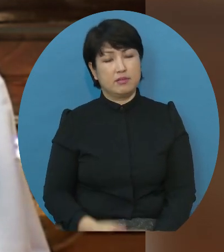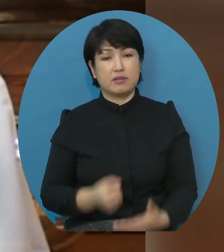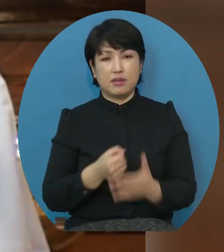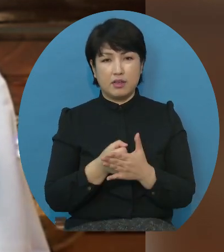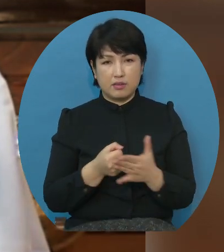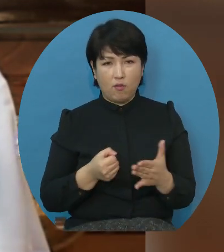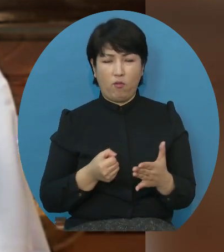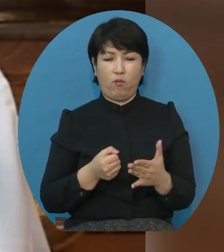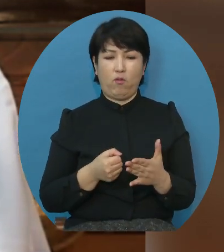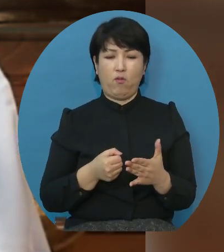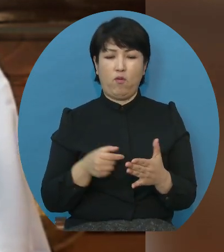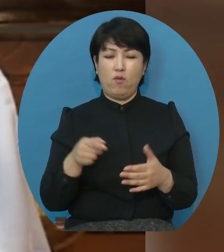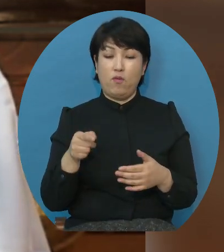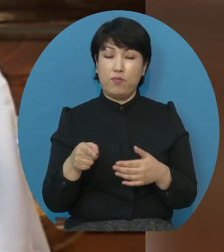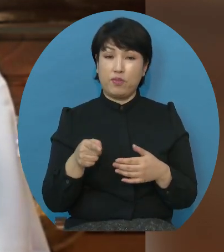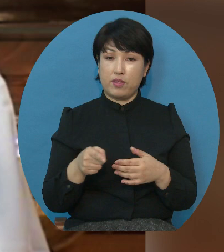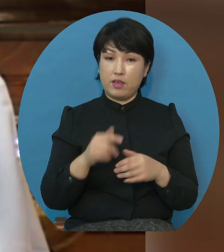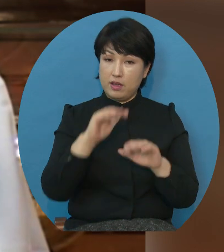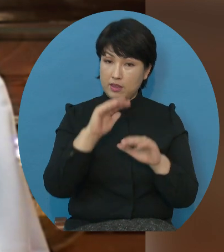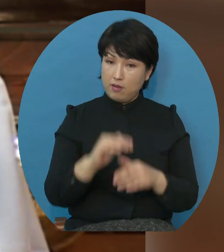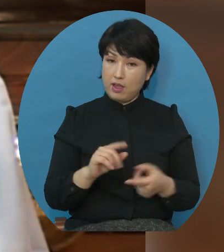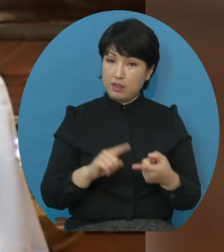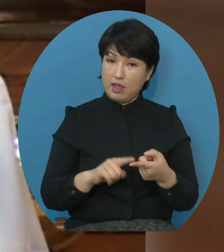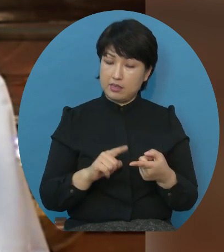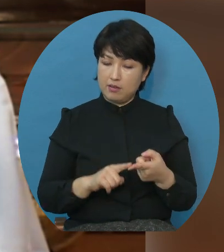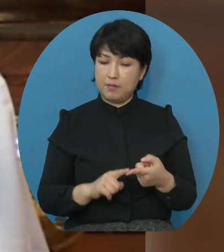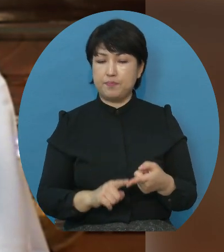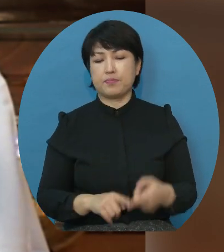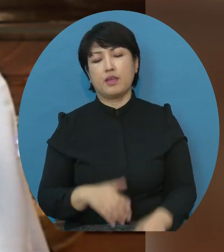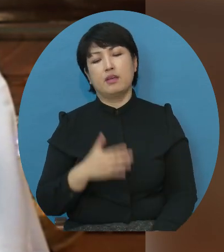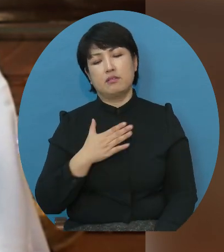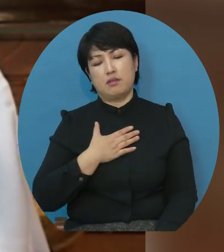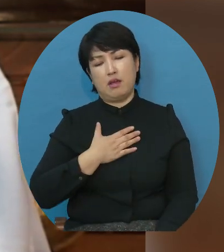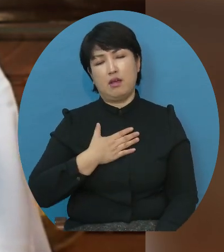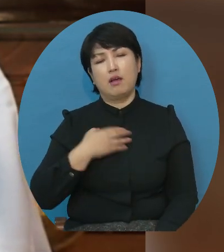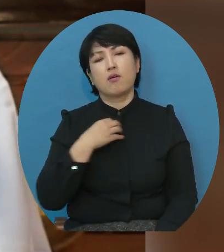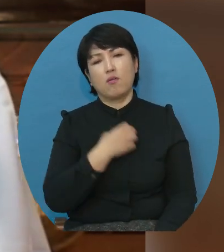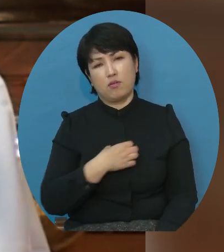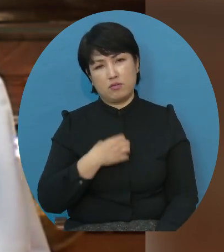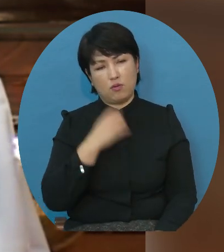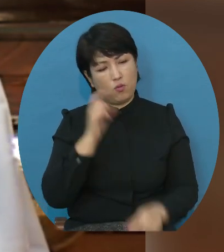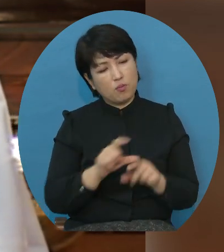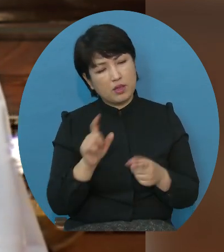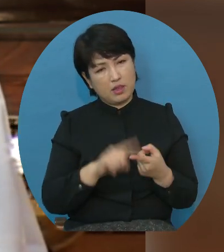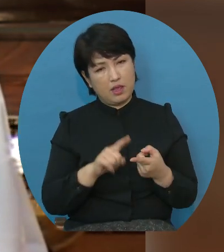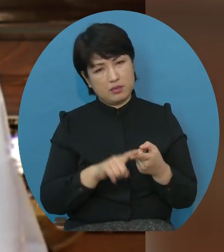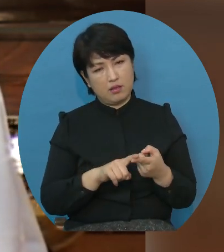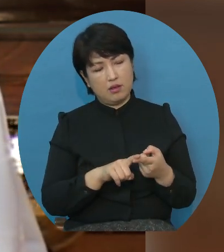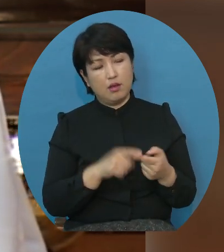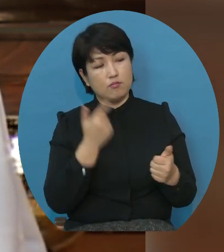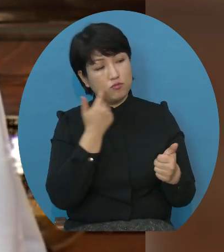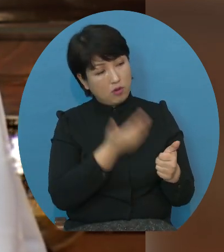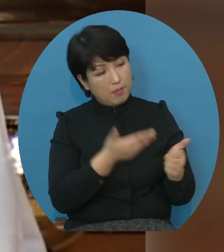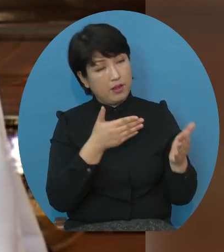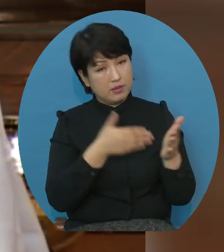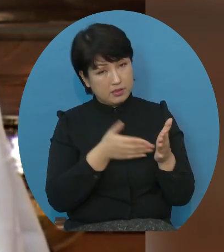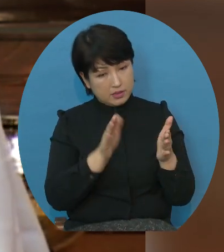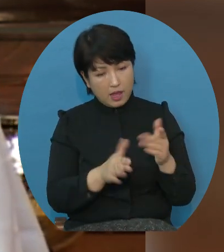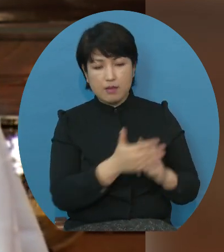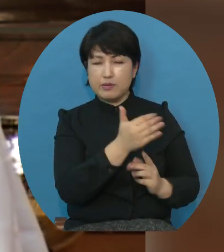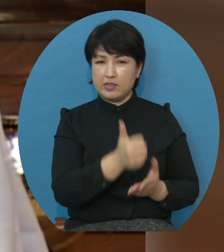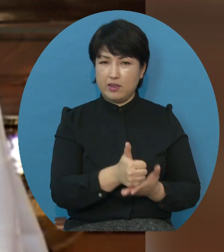그래서 이런 문제로 부처님께 자기 괴로움을 허 서 햇더니 부처님께서